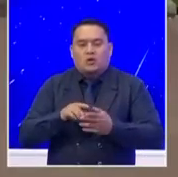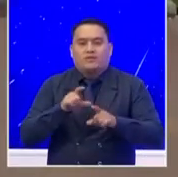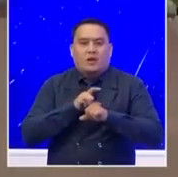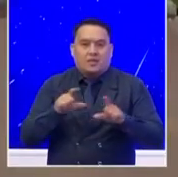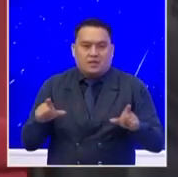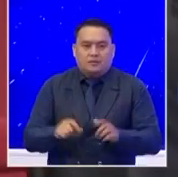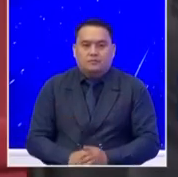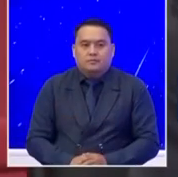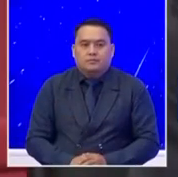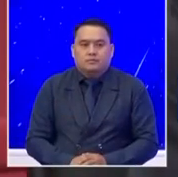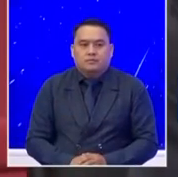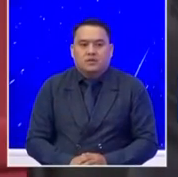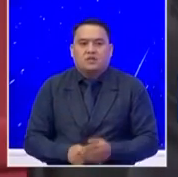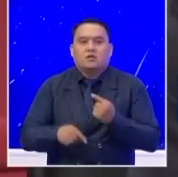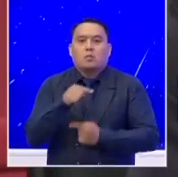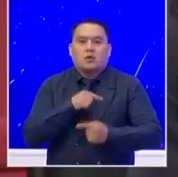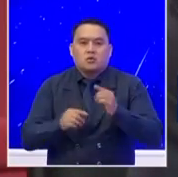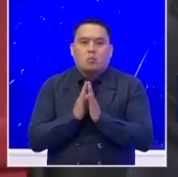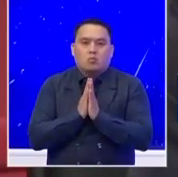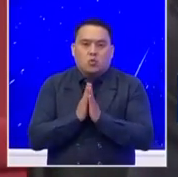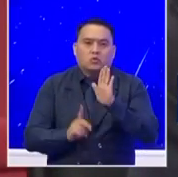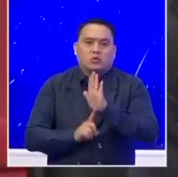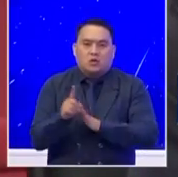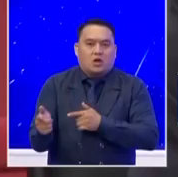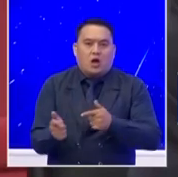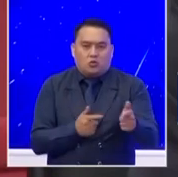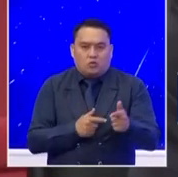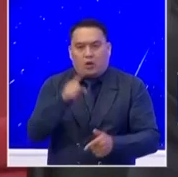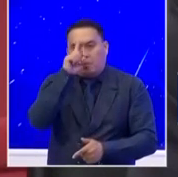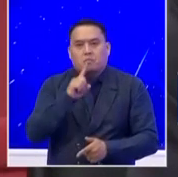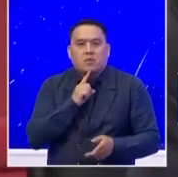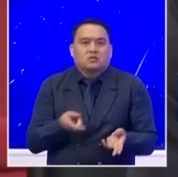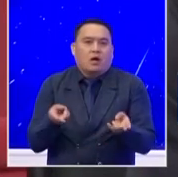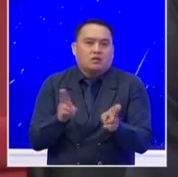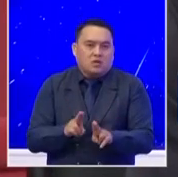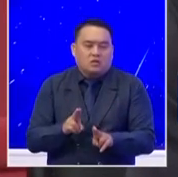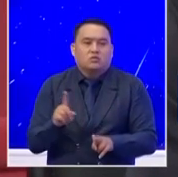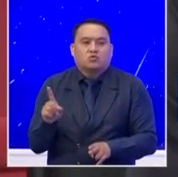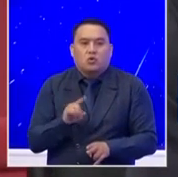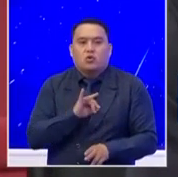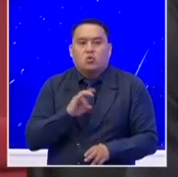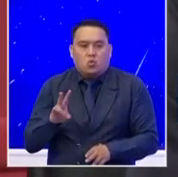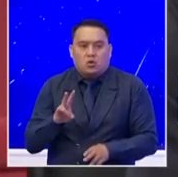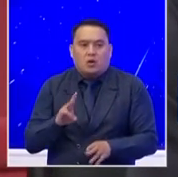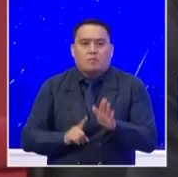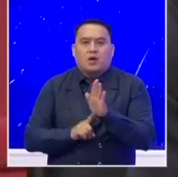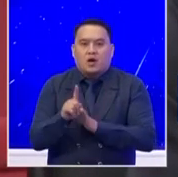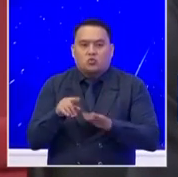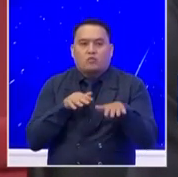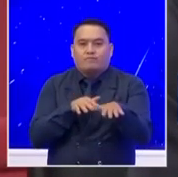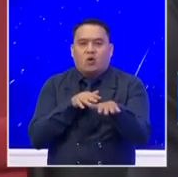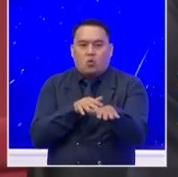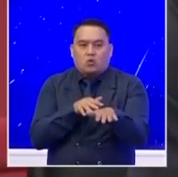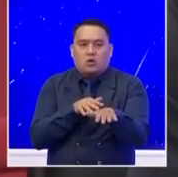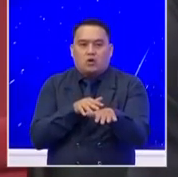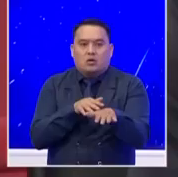региона. Предприниматели просят, чтобы они уже начали готовиться, потому что месяц остался. Если в июне пойдет поток, то...